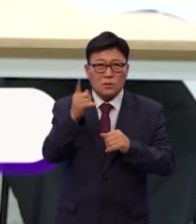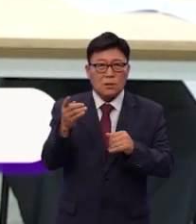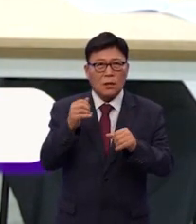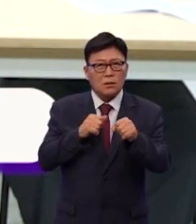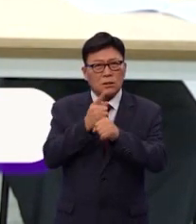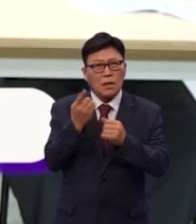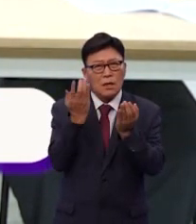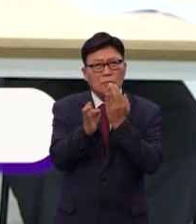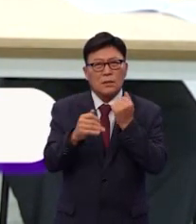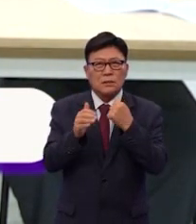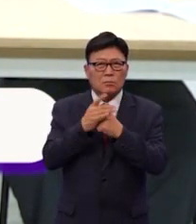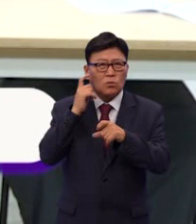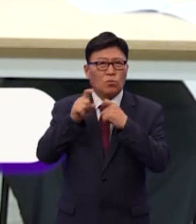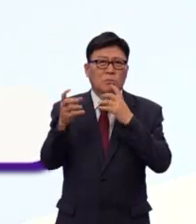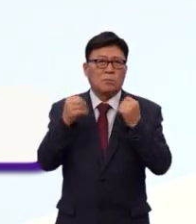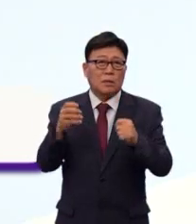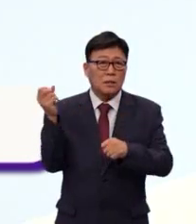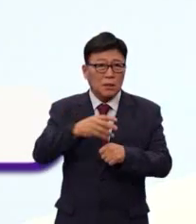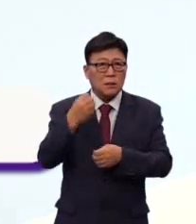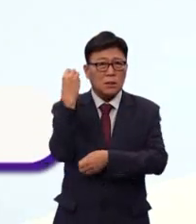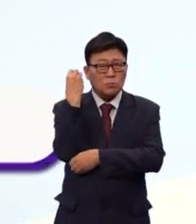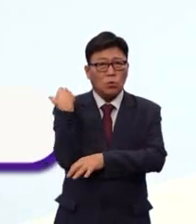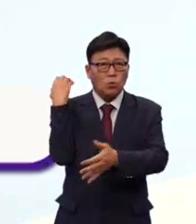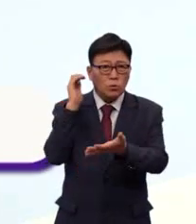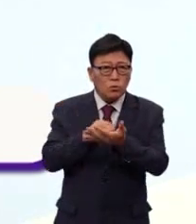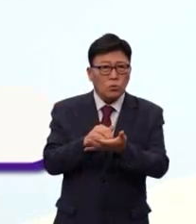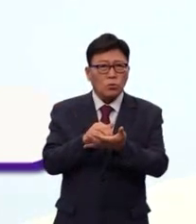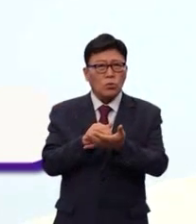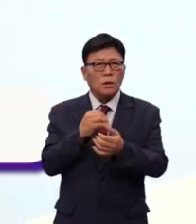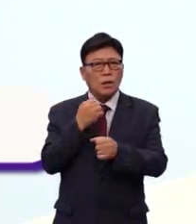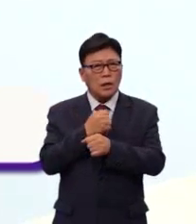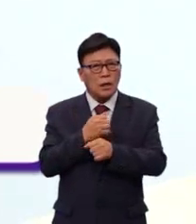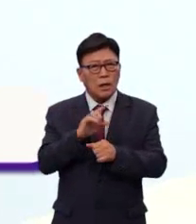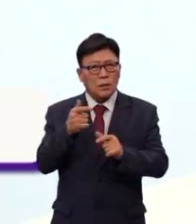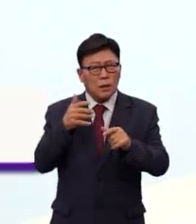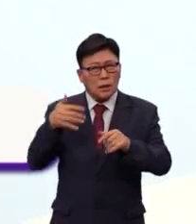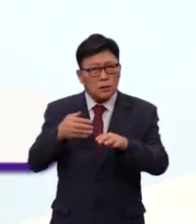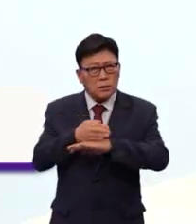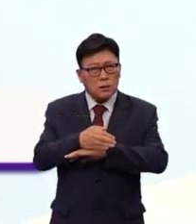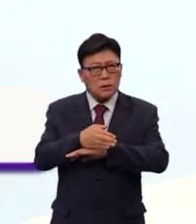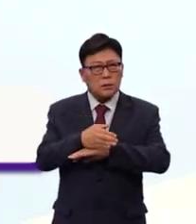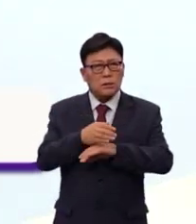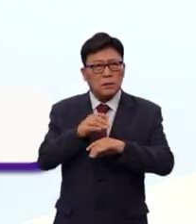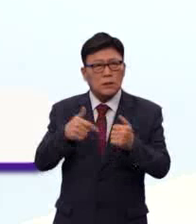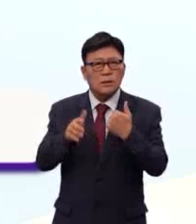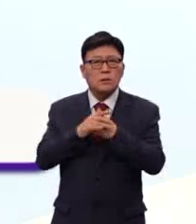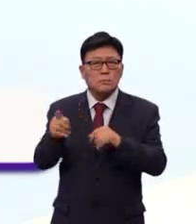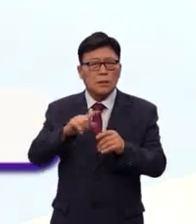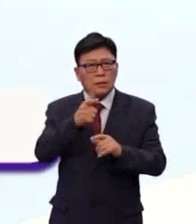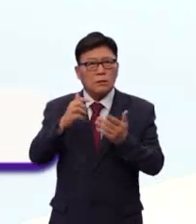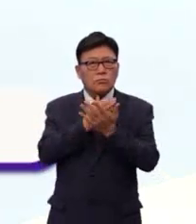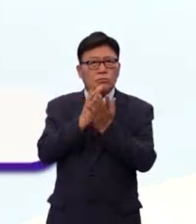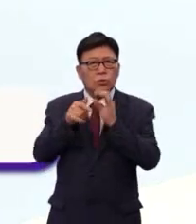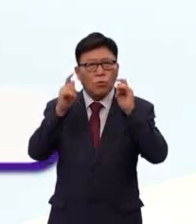않은 것 같아서 고민이 많습니다. 다시 기존의 업종으로 돌아가야 할지 아직 늦지 않았으니까 다양한 분야를